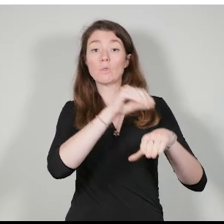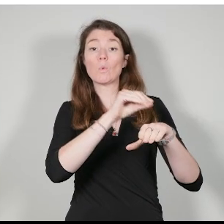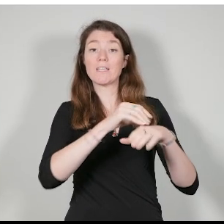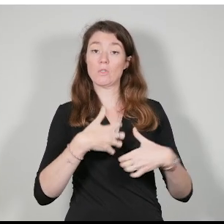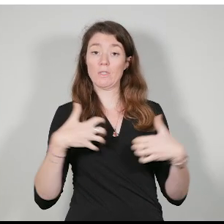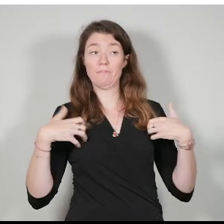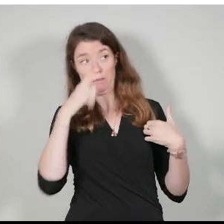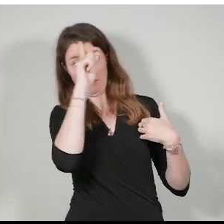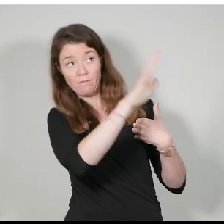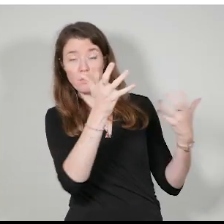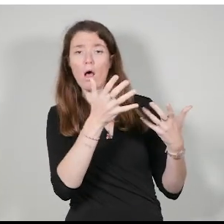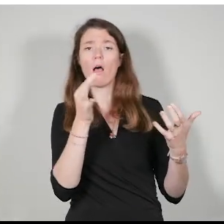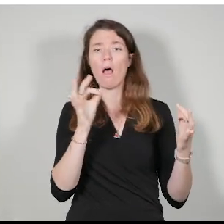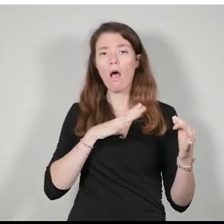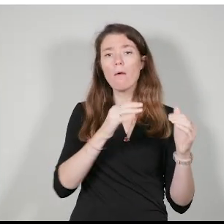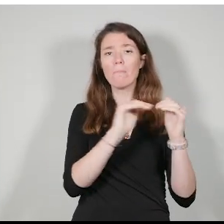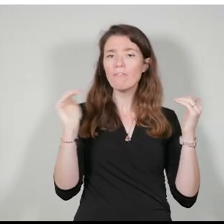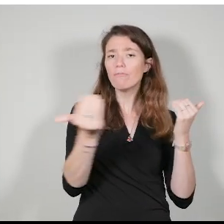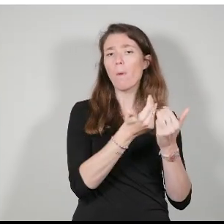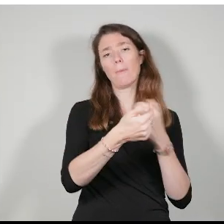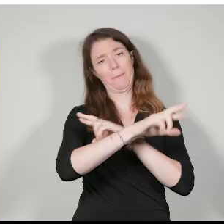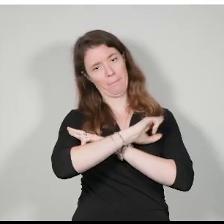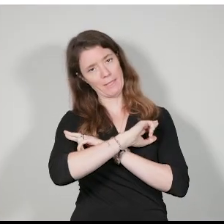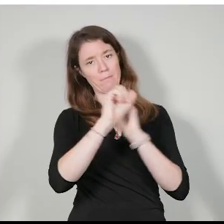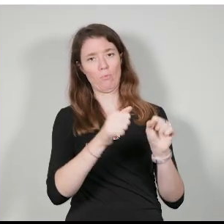a en effet des plateformes de répit, des solutions qui existent